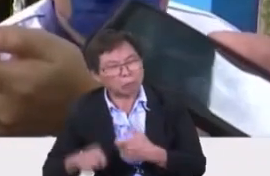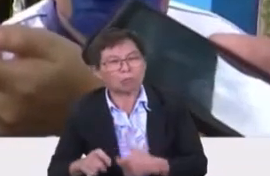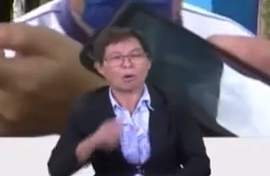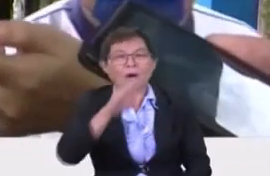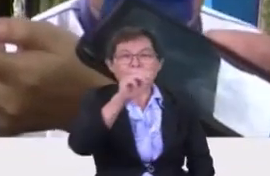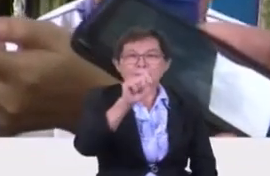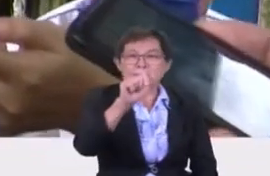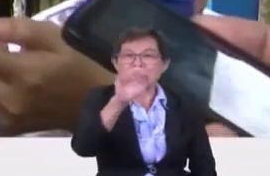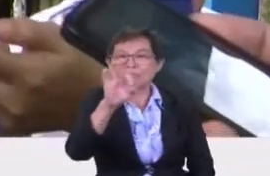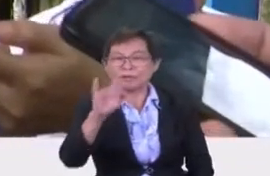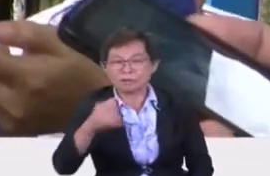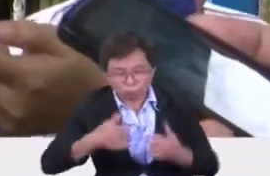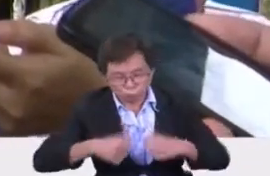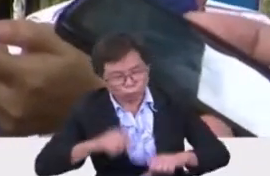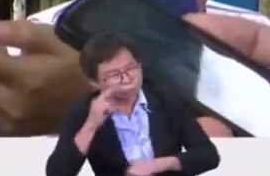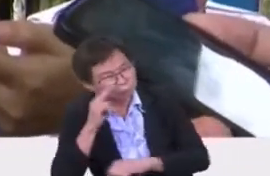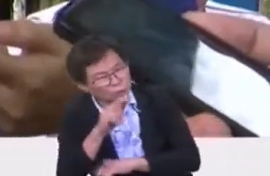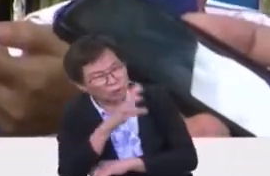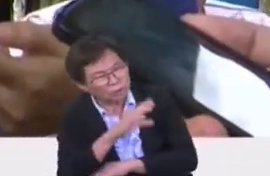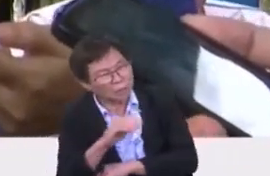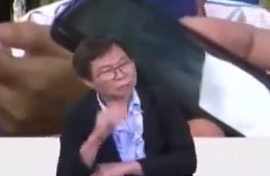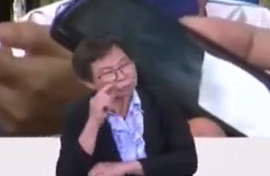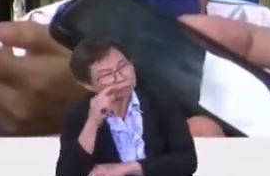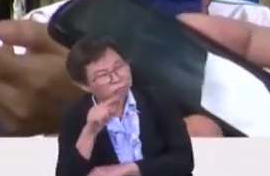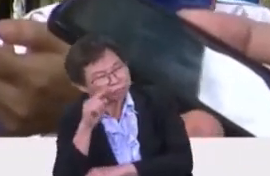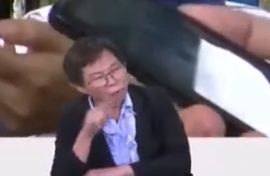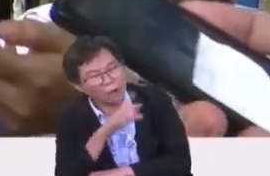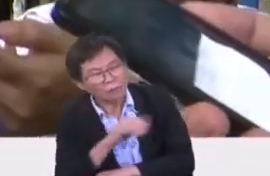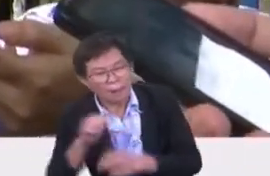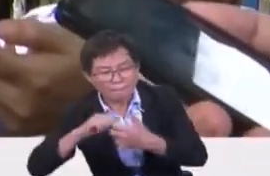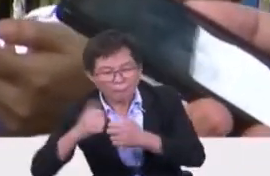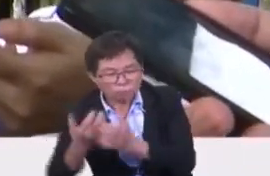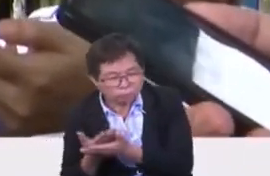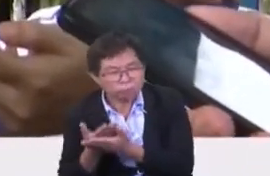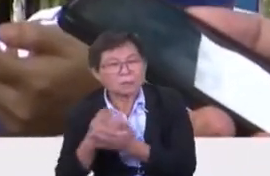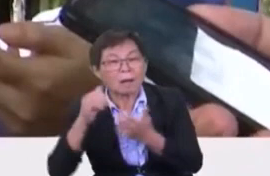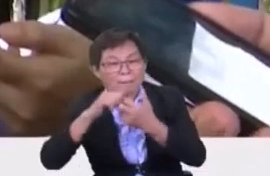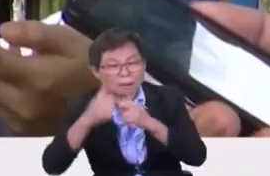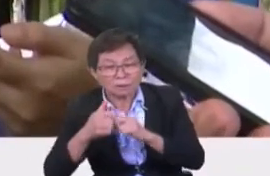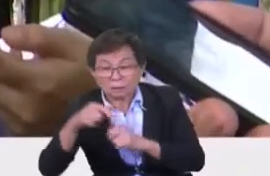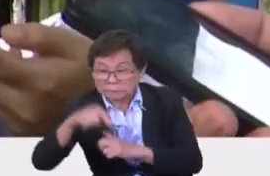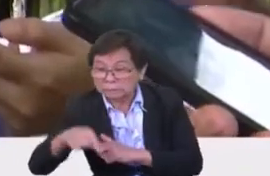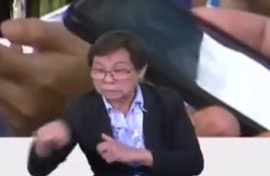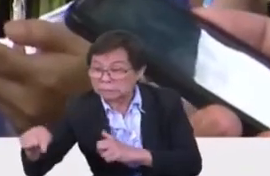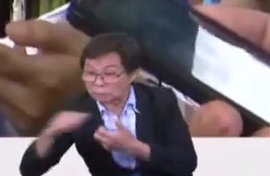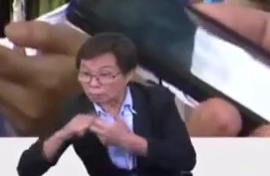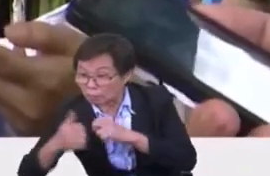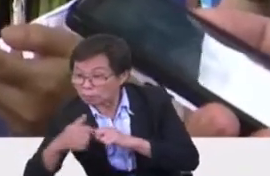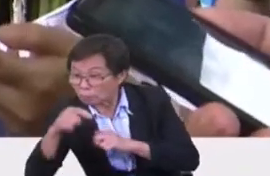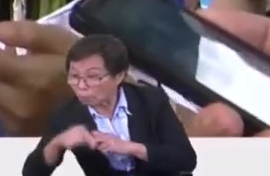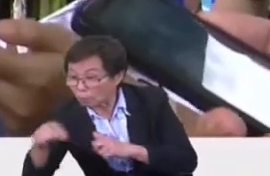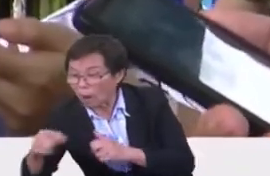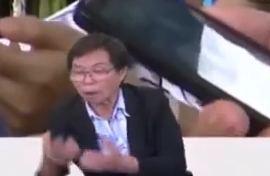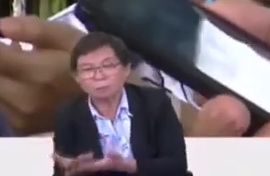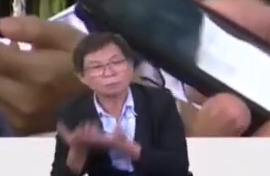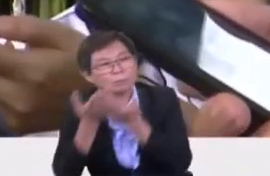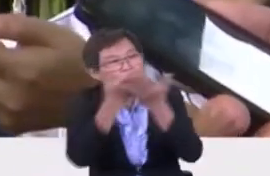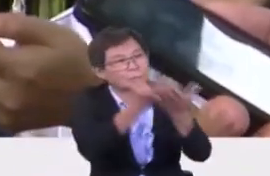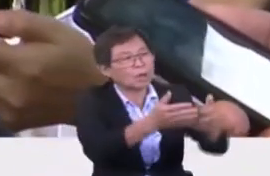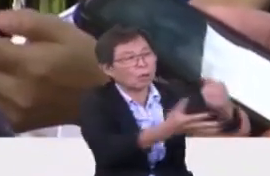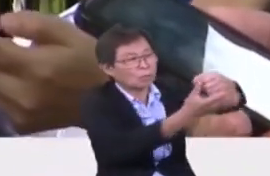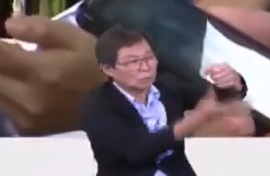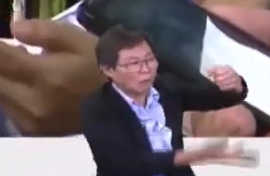akan terus melihat dan akan terus mengangkat tak masalah ini ke pengetahuan kementerian keuangan agar dana